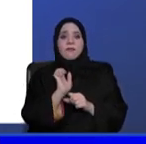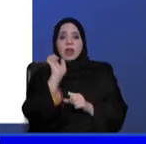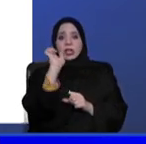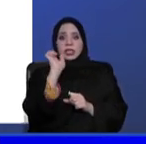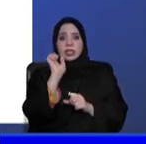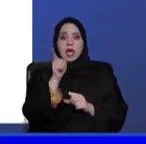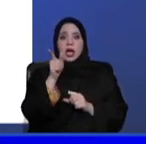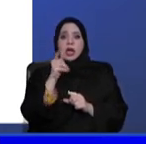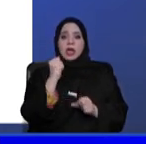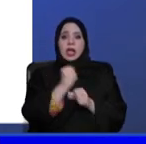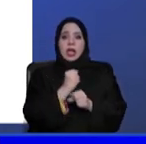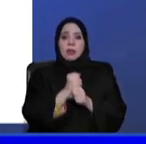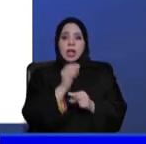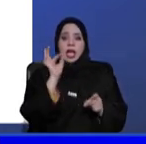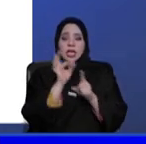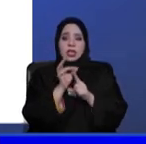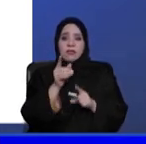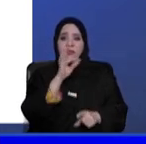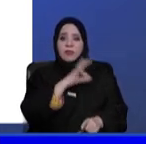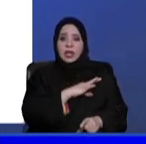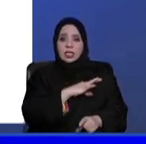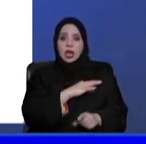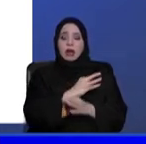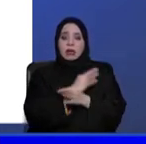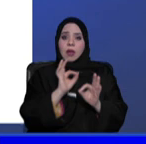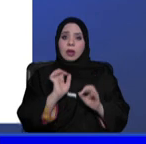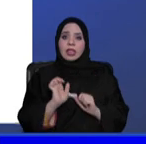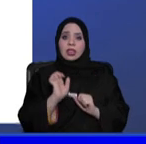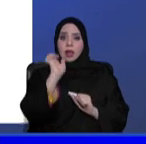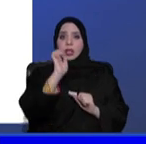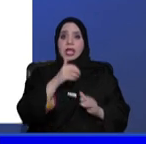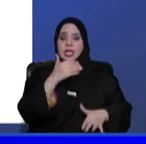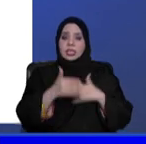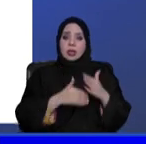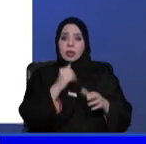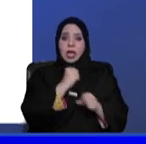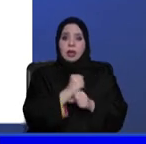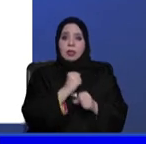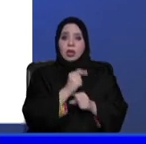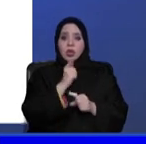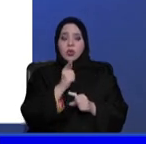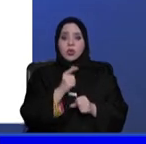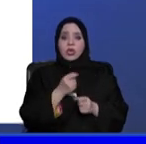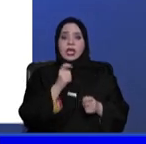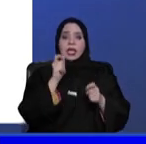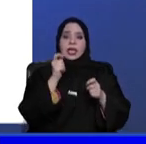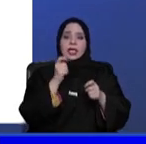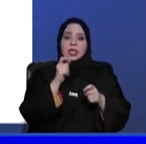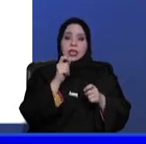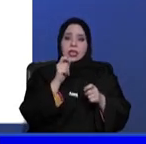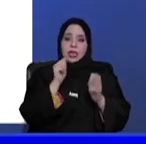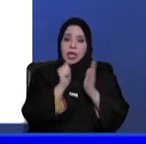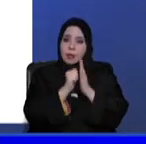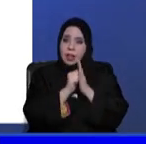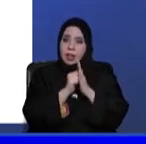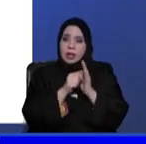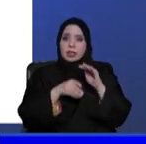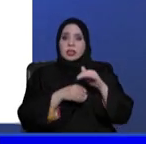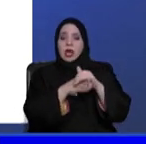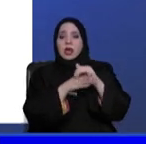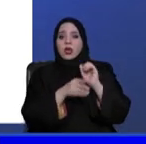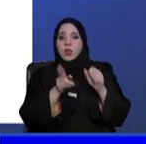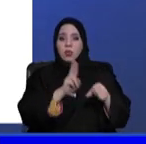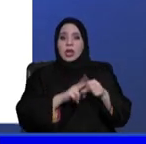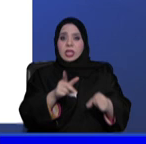على أصحاب العمل بهدف الاستفادة من التغطية التأمينية والاستمرار في العمل وممارسة نشاط الإنتاج المنزلي.